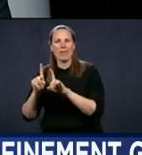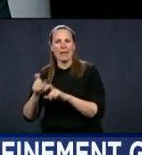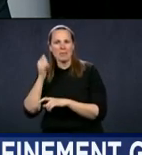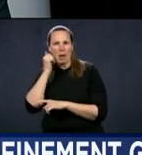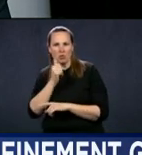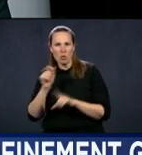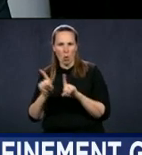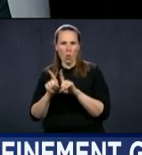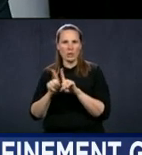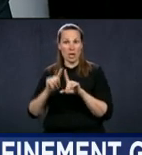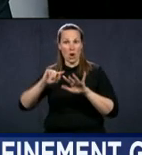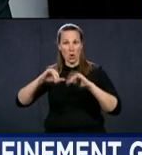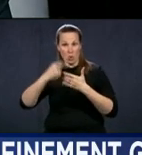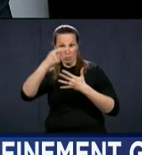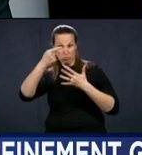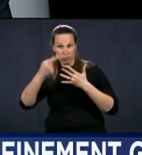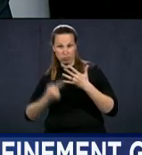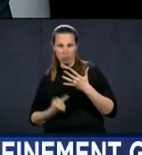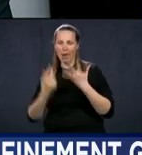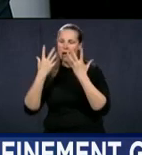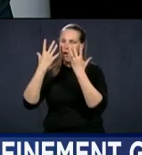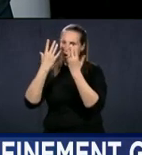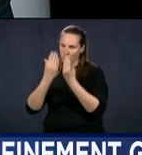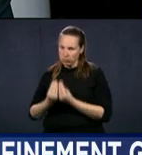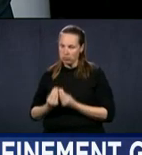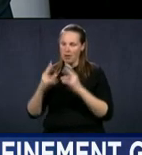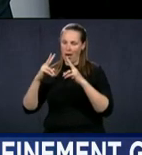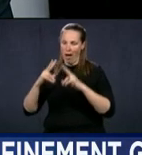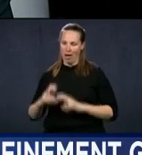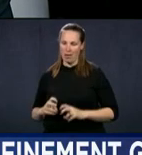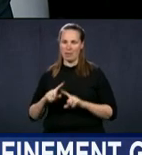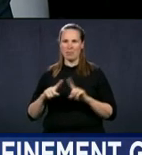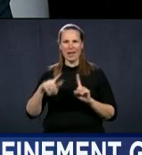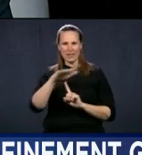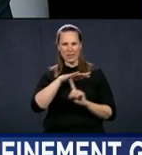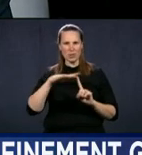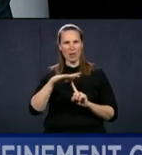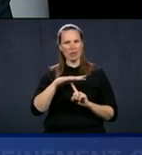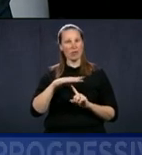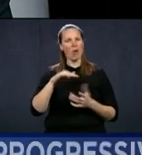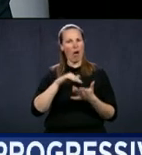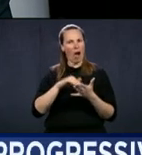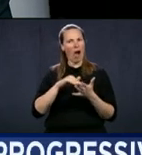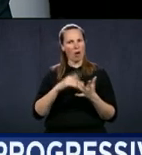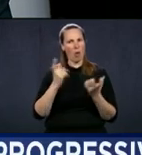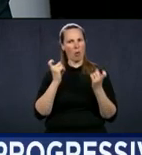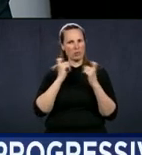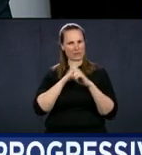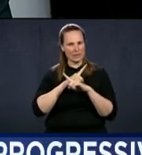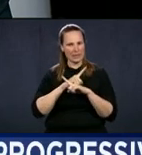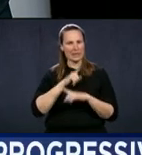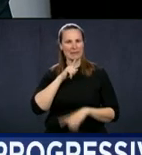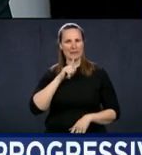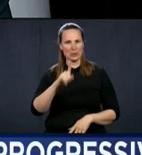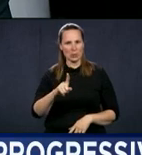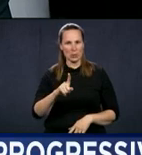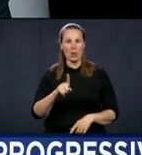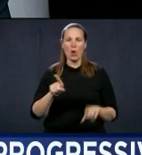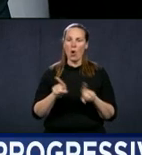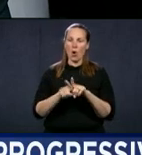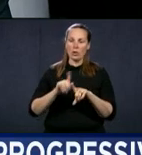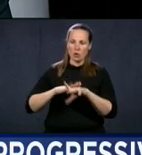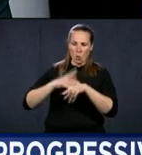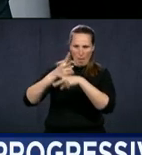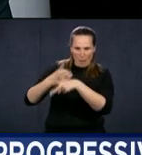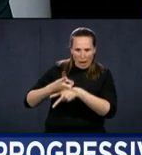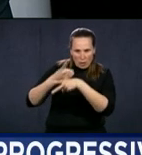être regardés. Mais la situation demeure une situation qui est préoccupante. En termes de capacité de soins, il y a quand même de